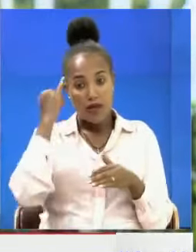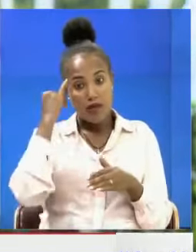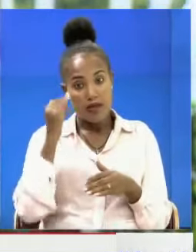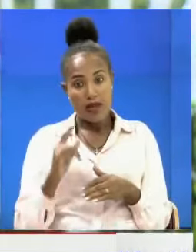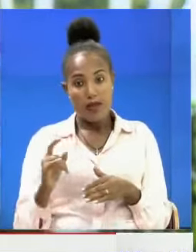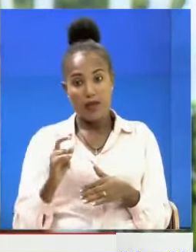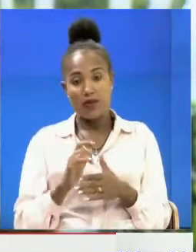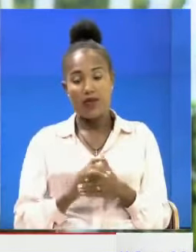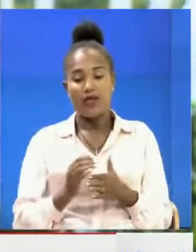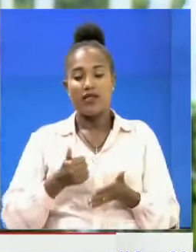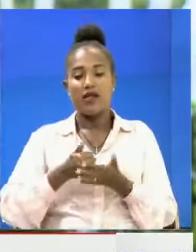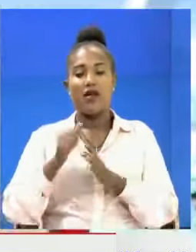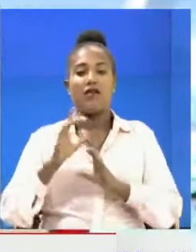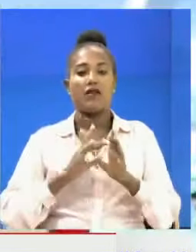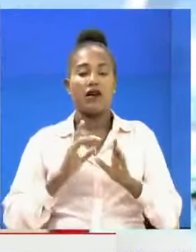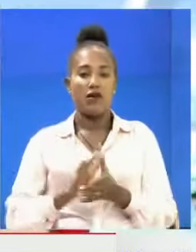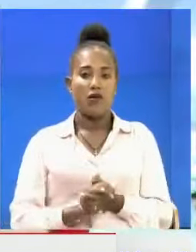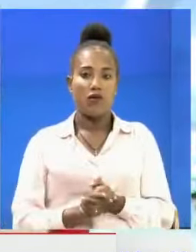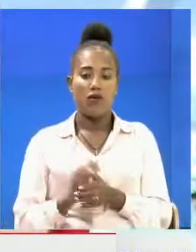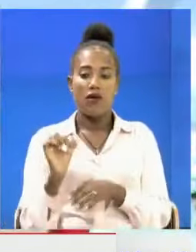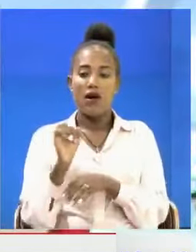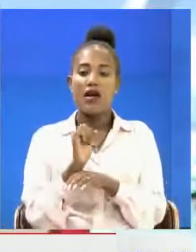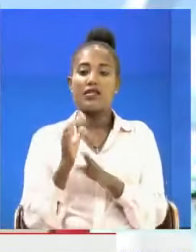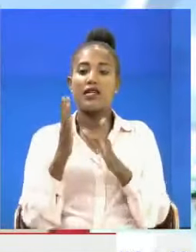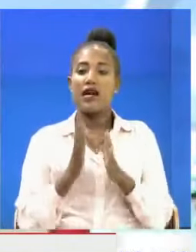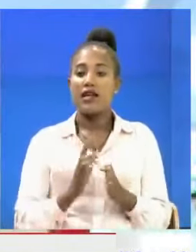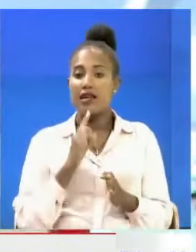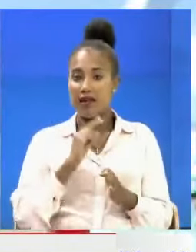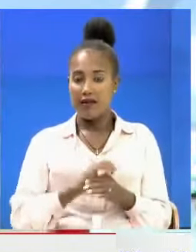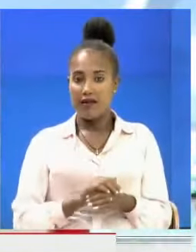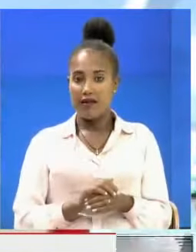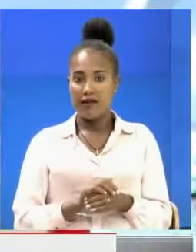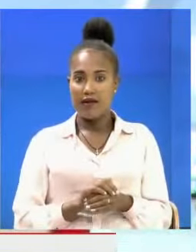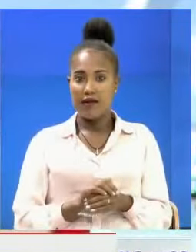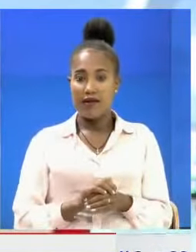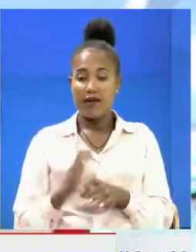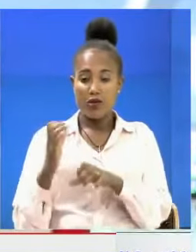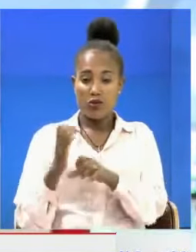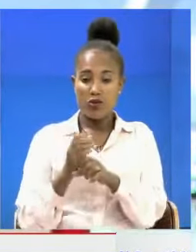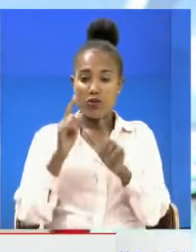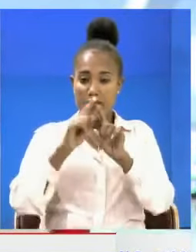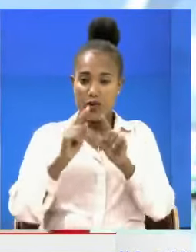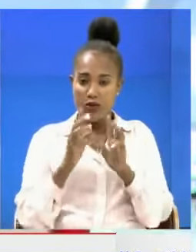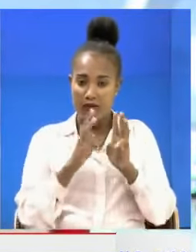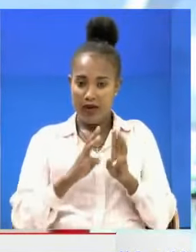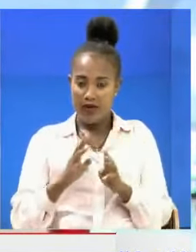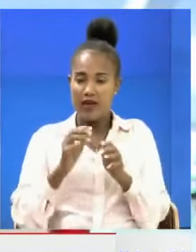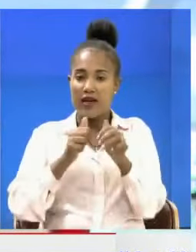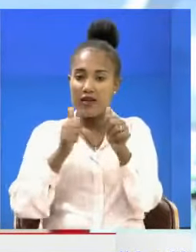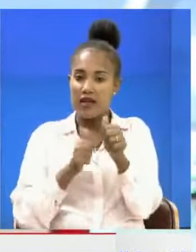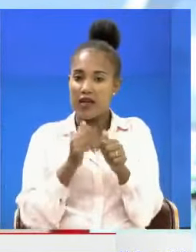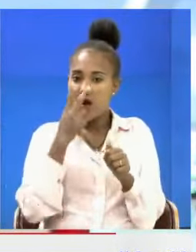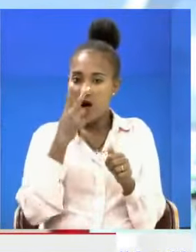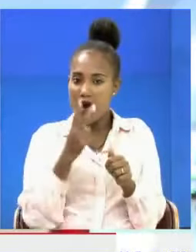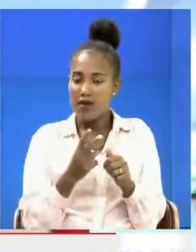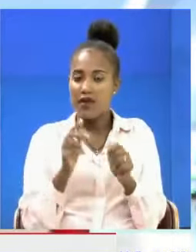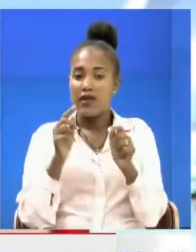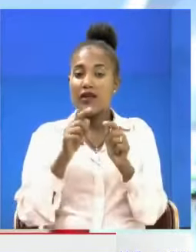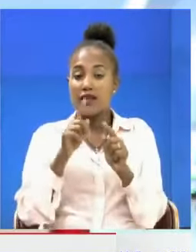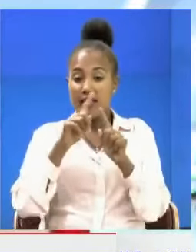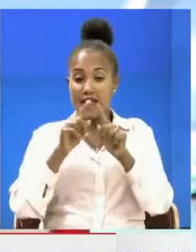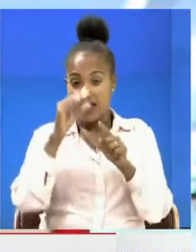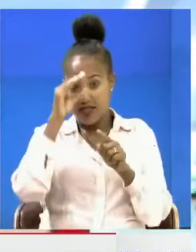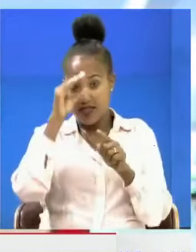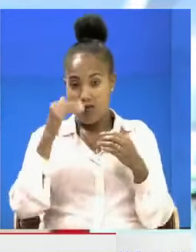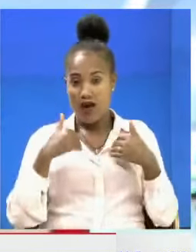የሚሆን ድጋፍ አደርጋለሁ። አሽከርካሪ ነኝ። የሚሳፈሩትንም በተለያየ መልኩ እከታተላለሁ፣ አያለሁ። የተለየ ሰው ካለም